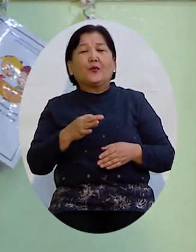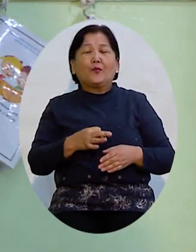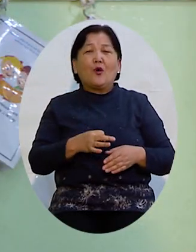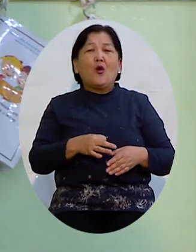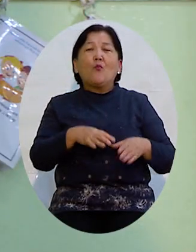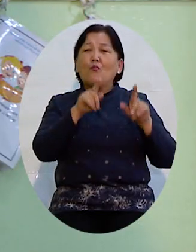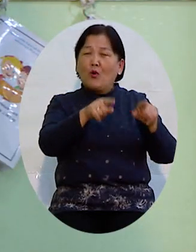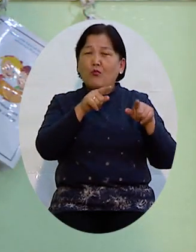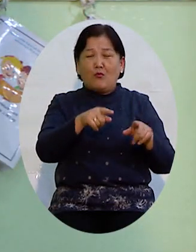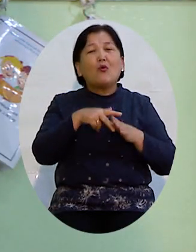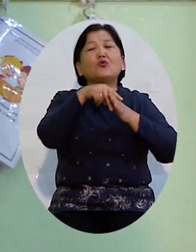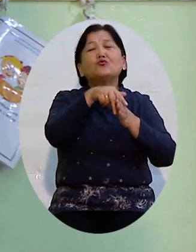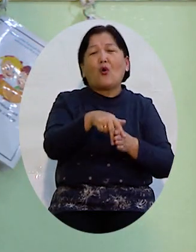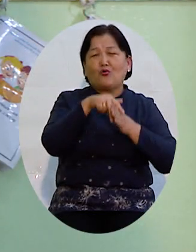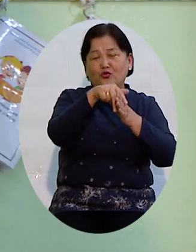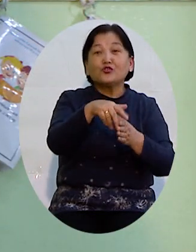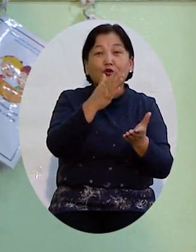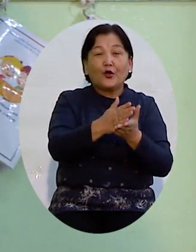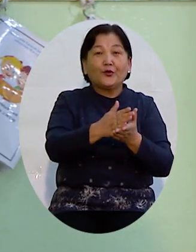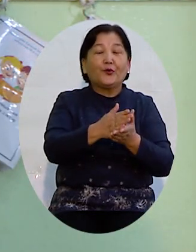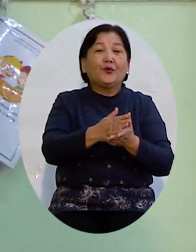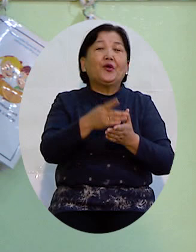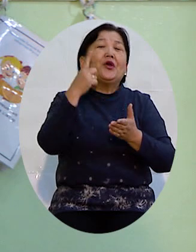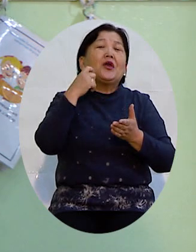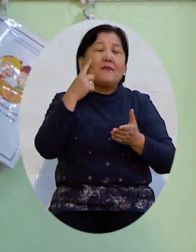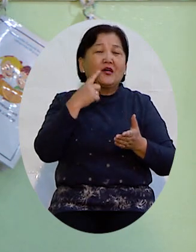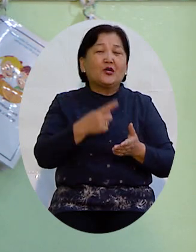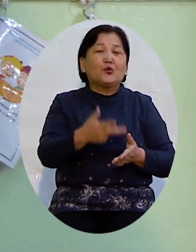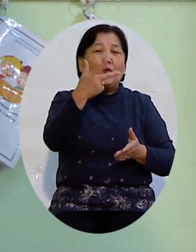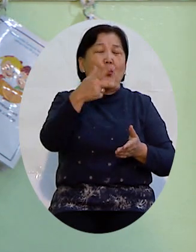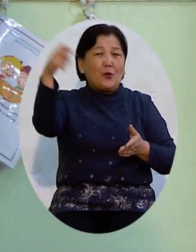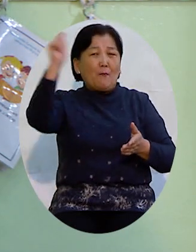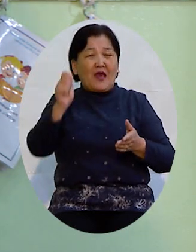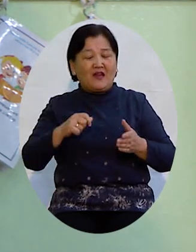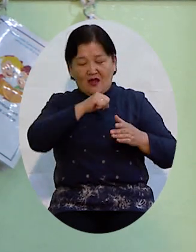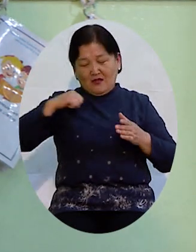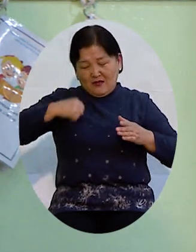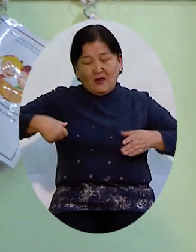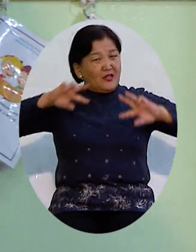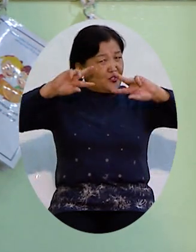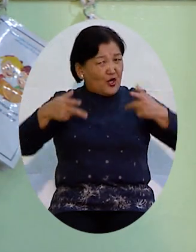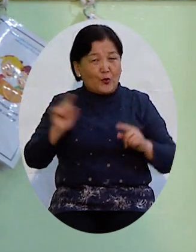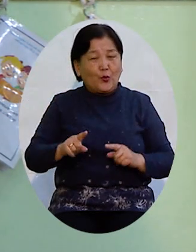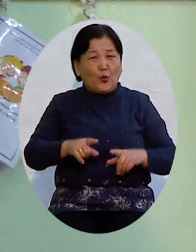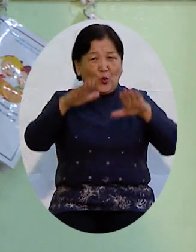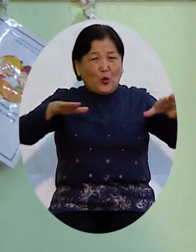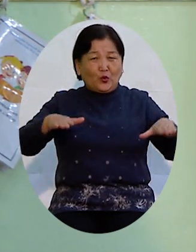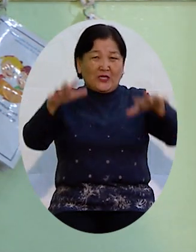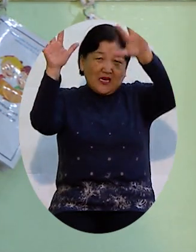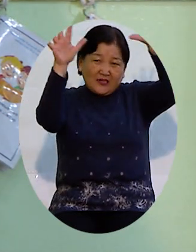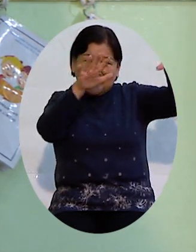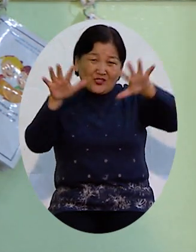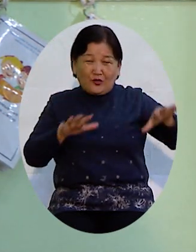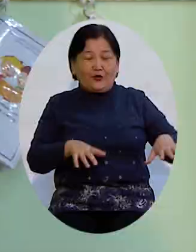пүг пүг шогшоцхон. Хүүхнүүд нь гурван наадмаар дээлэн солихгүй, хүүхдүүд нь зас ортол гутлын